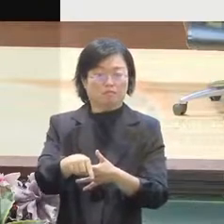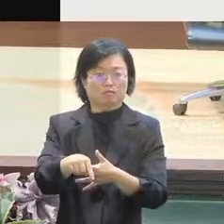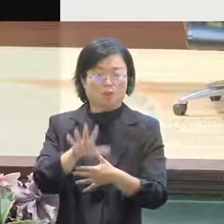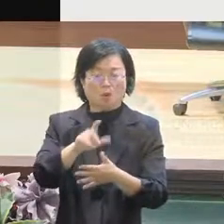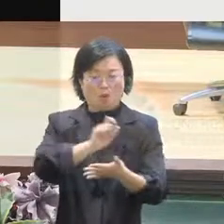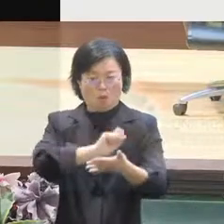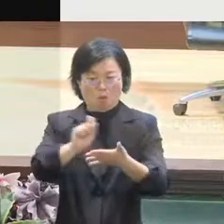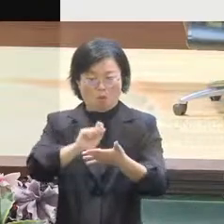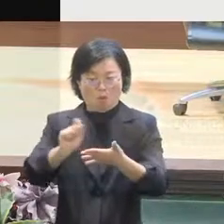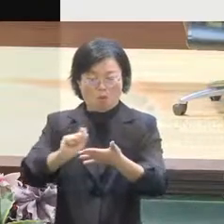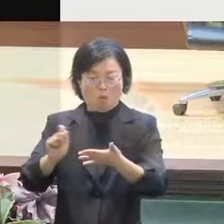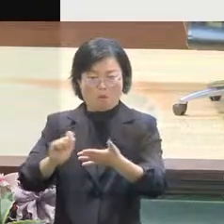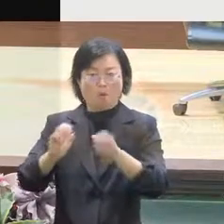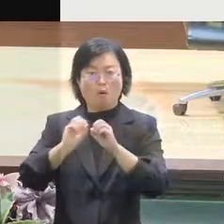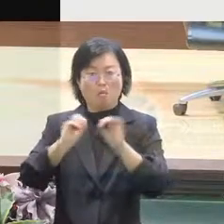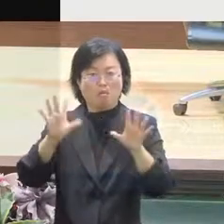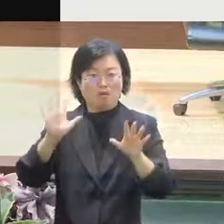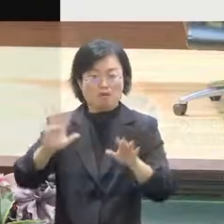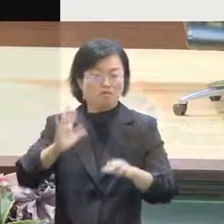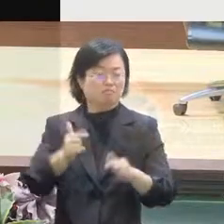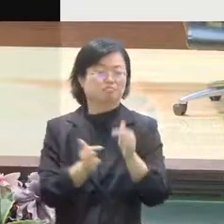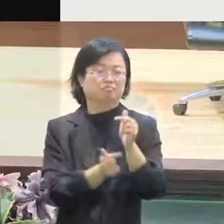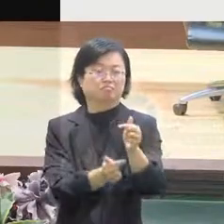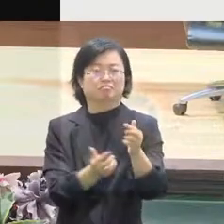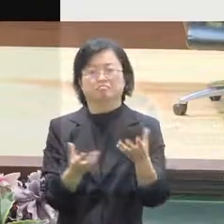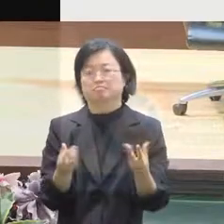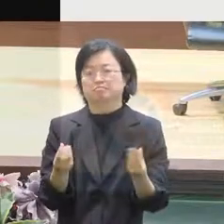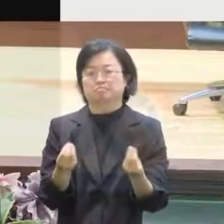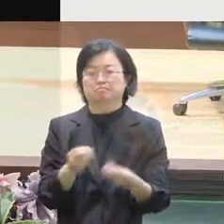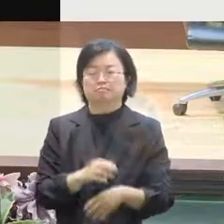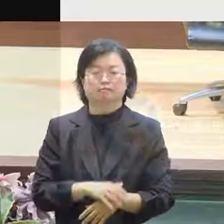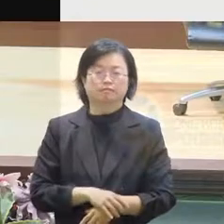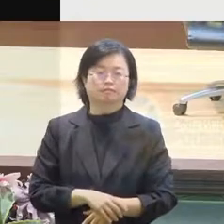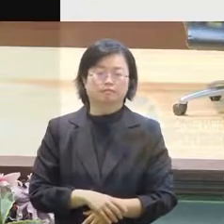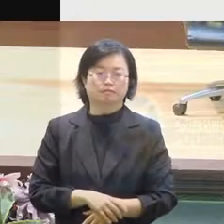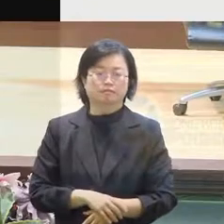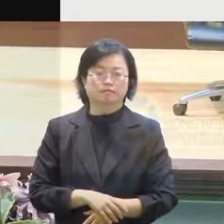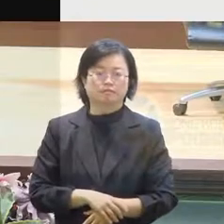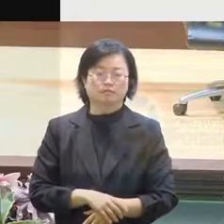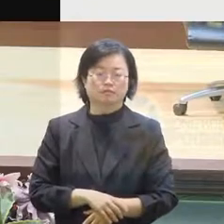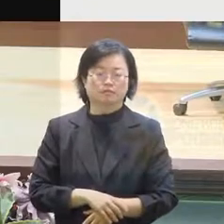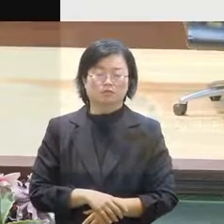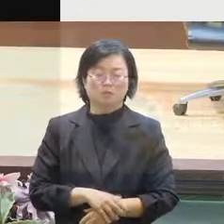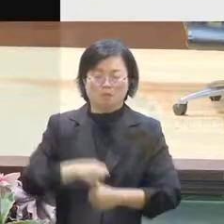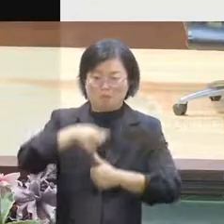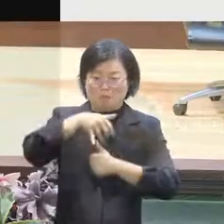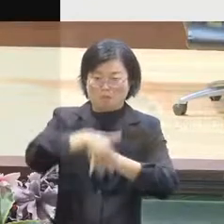写出来，但实际上没有很完整的用一个 open data 的方式很成体系的向公众去披露。